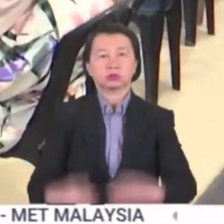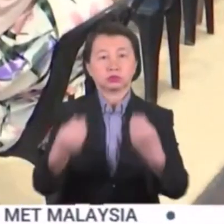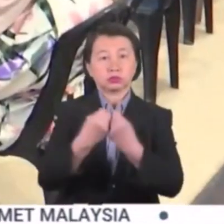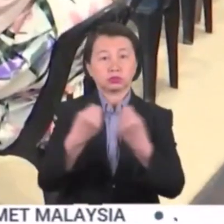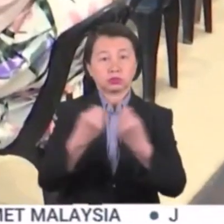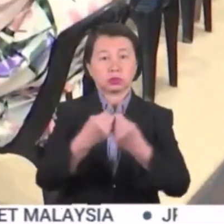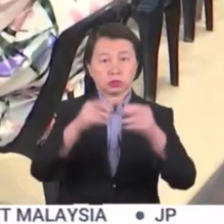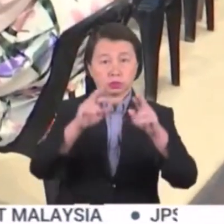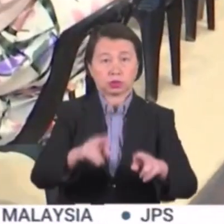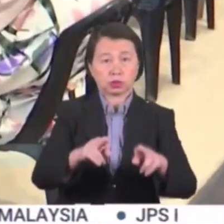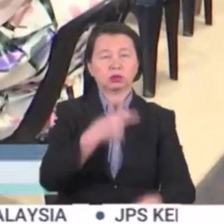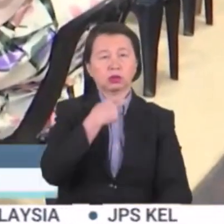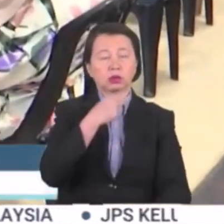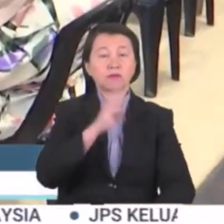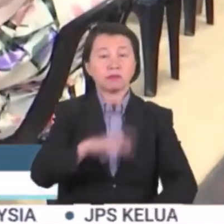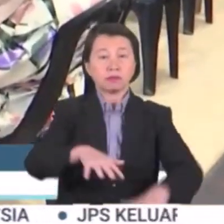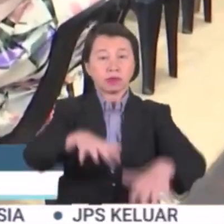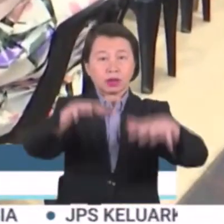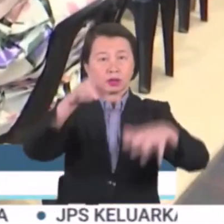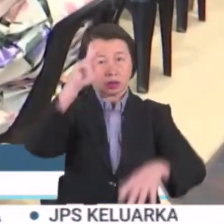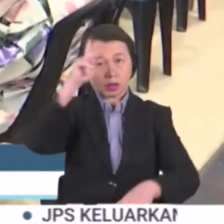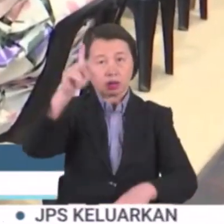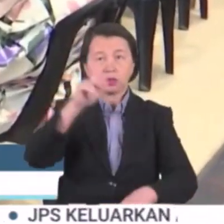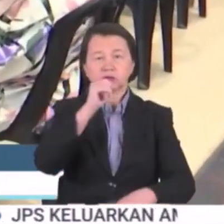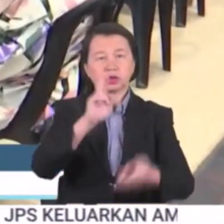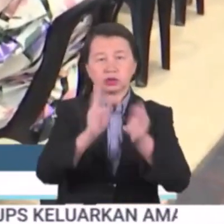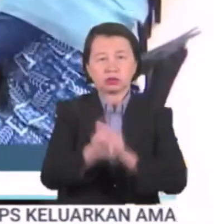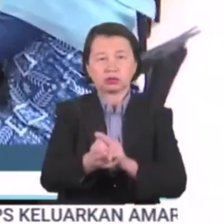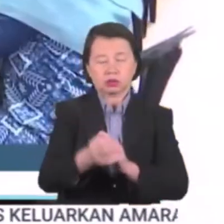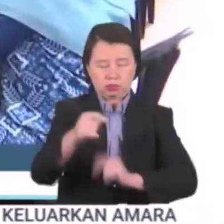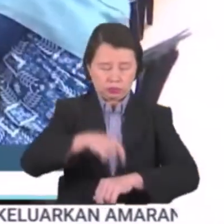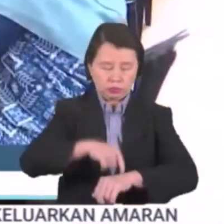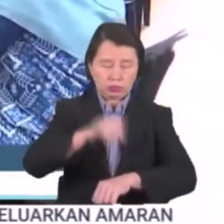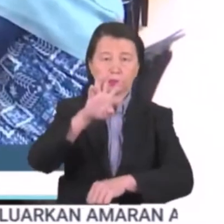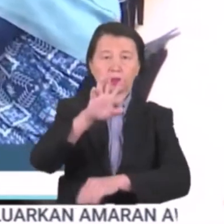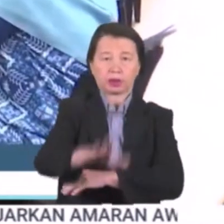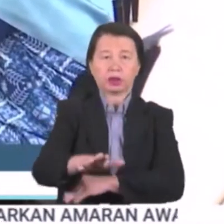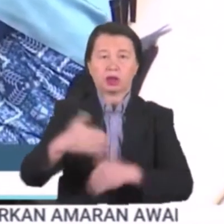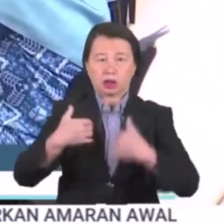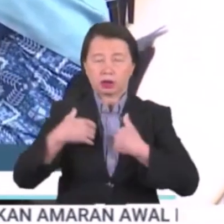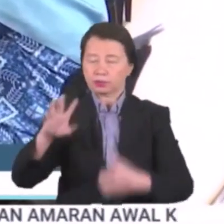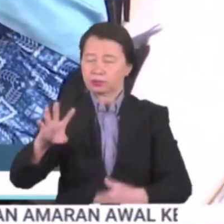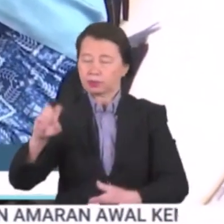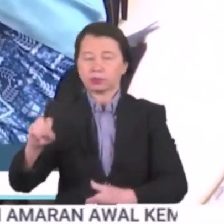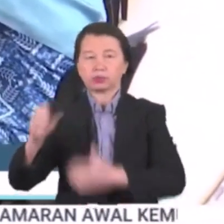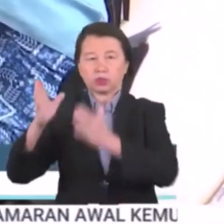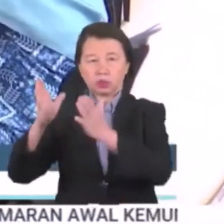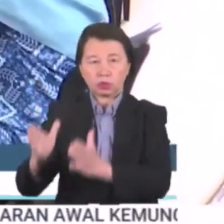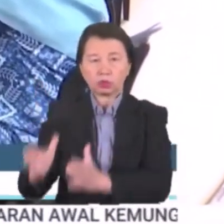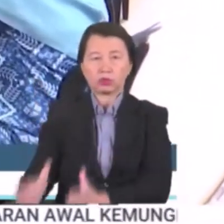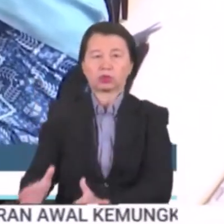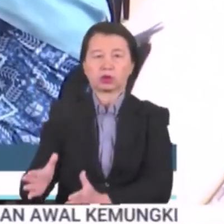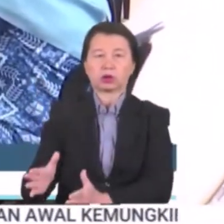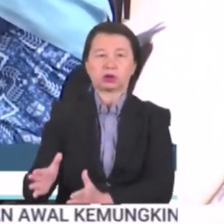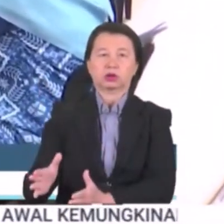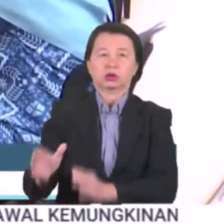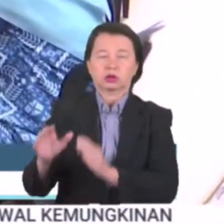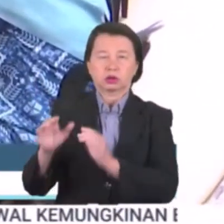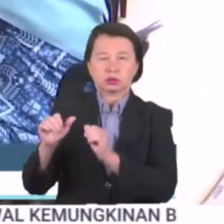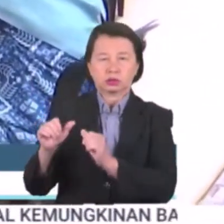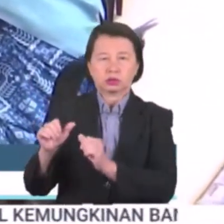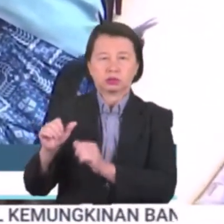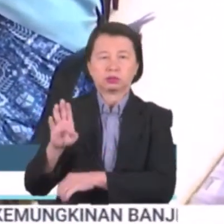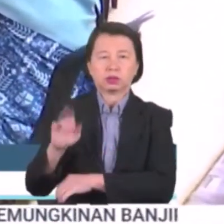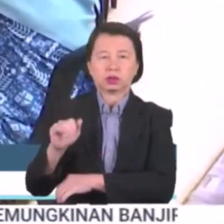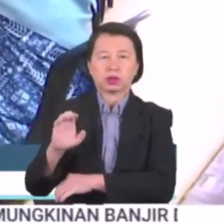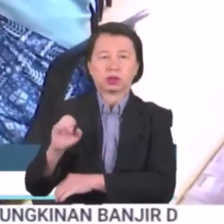Dalam pada itu, jumlah penduduk terjejas banjir di Kelantan tidak berubah. Setakat pukul 4 petang, 40 penduduk terjejas daripada 11 keluarga di